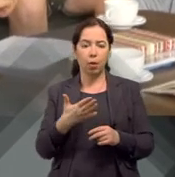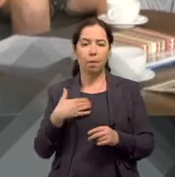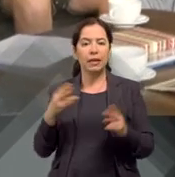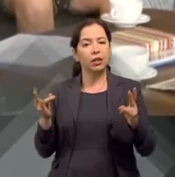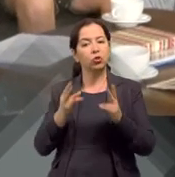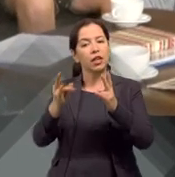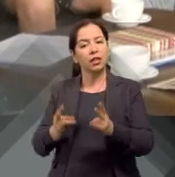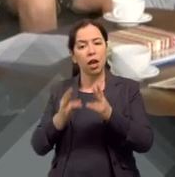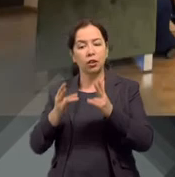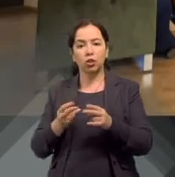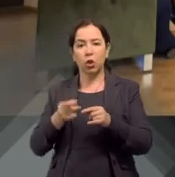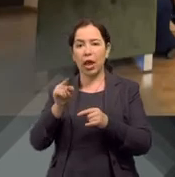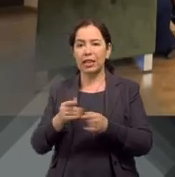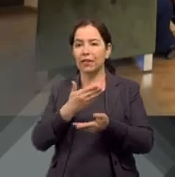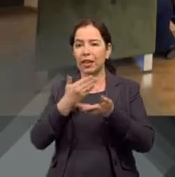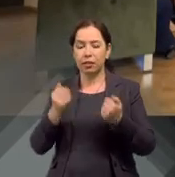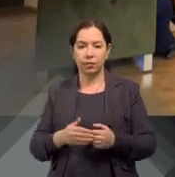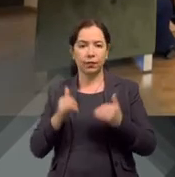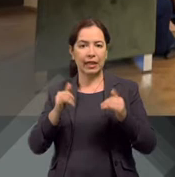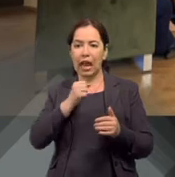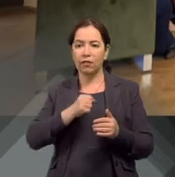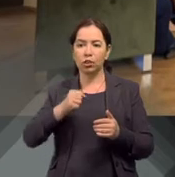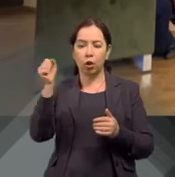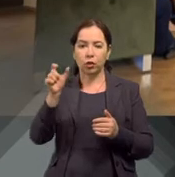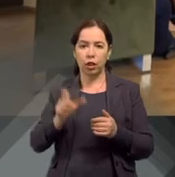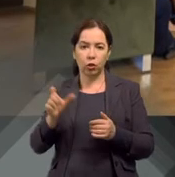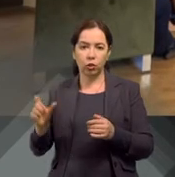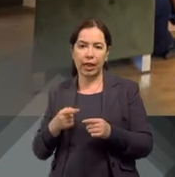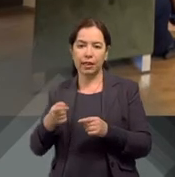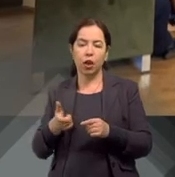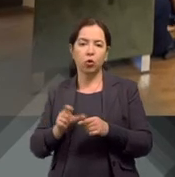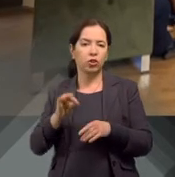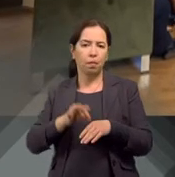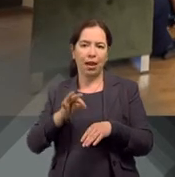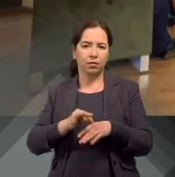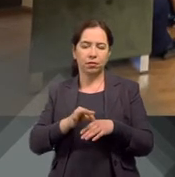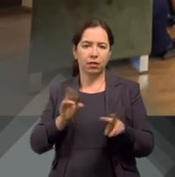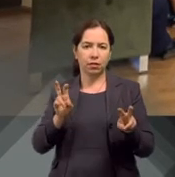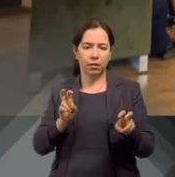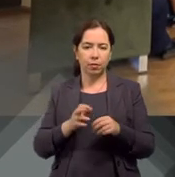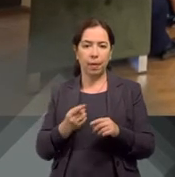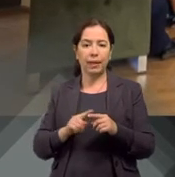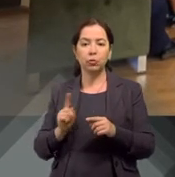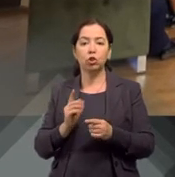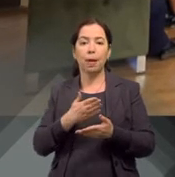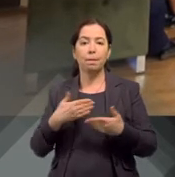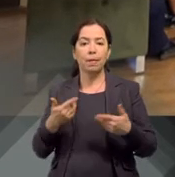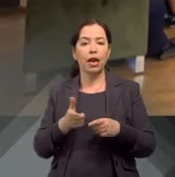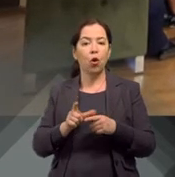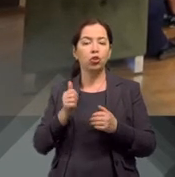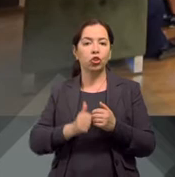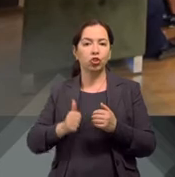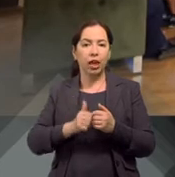нужна нежность, но ее нет. Для взрослых это очень болезненное место. Потому что мы очень часто любовь